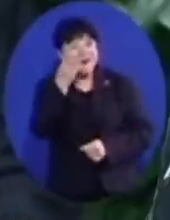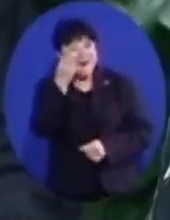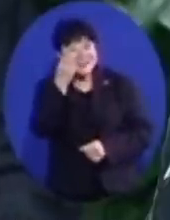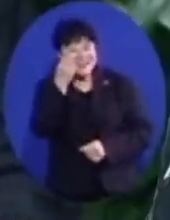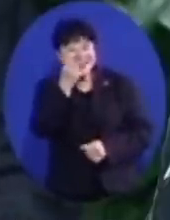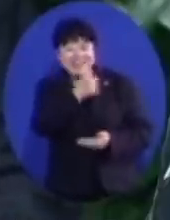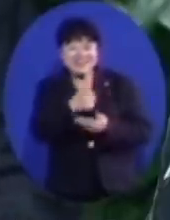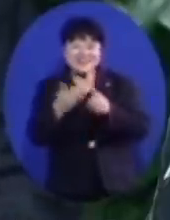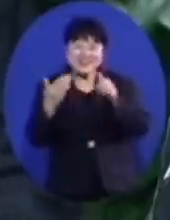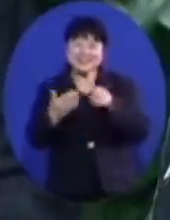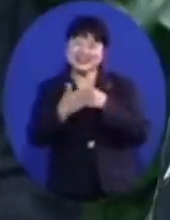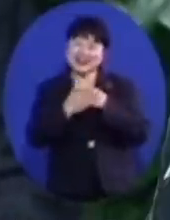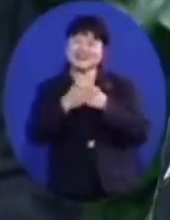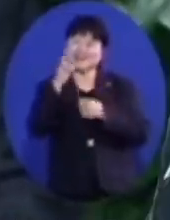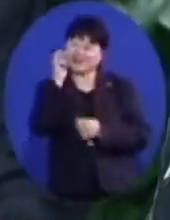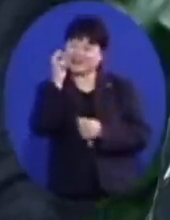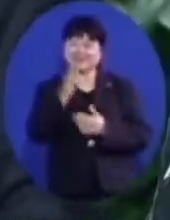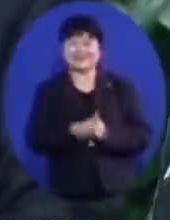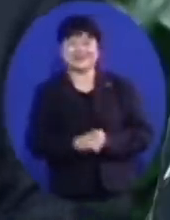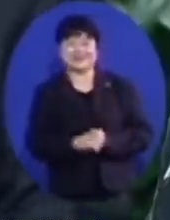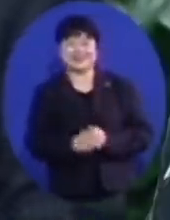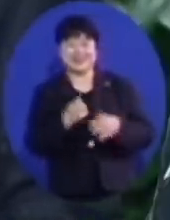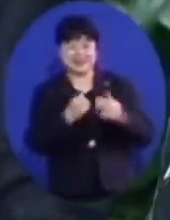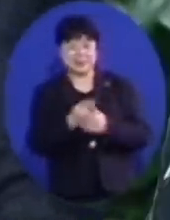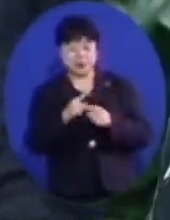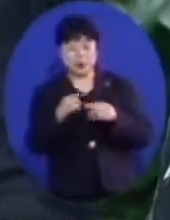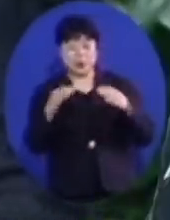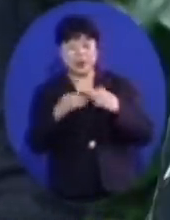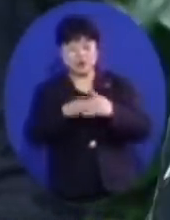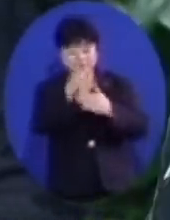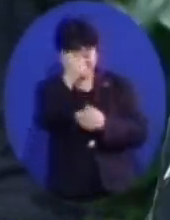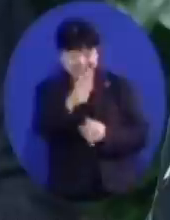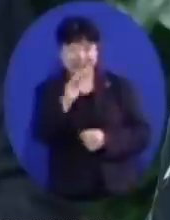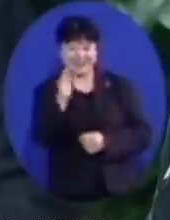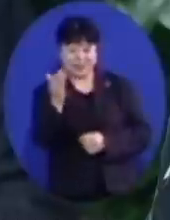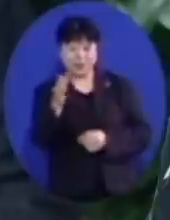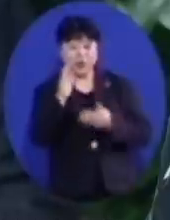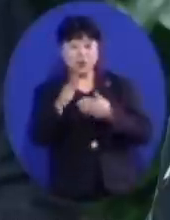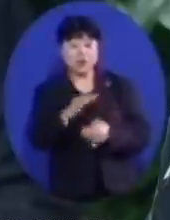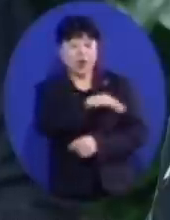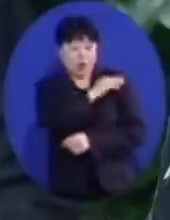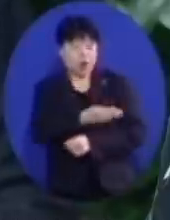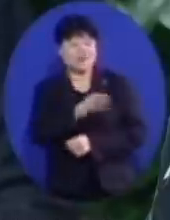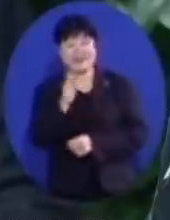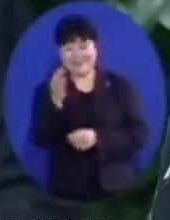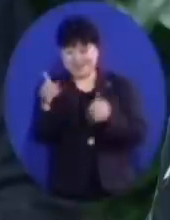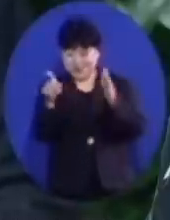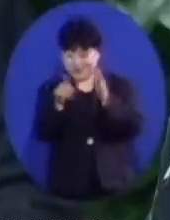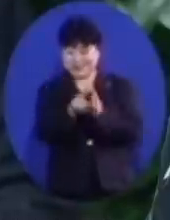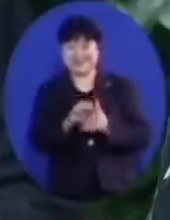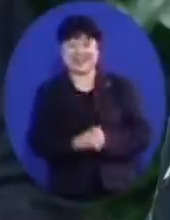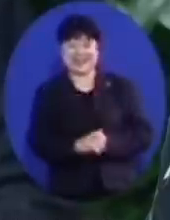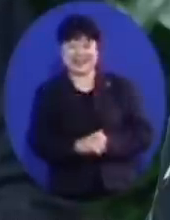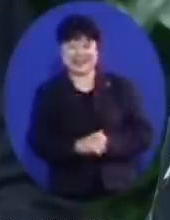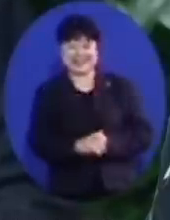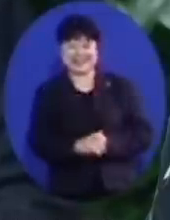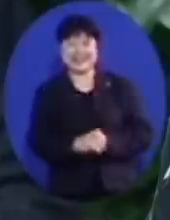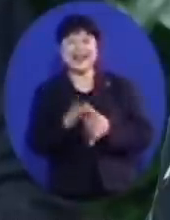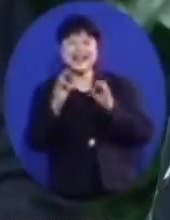주님께서 나를 도와주십니다 그래서 우리 교회 구역장이 되고 나중에는 군사까지 되었습니다 다들